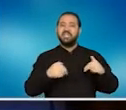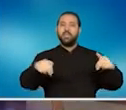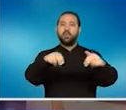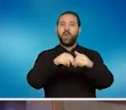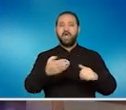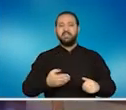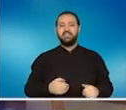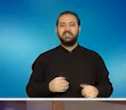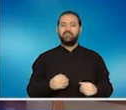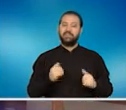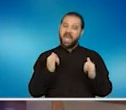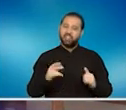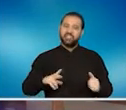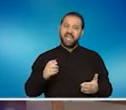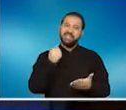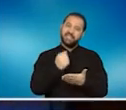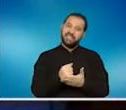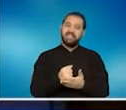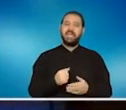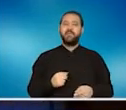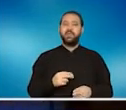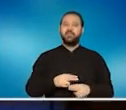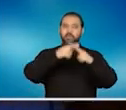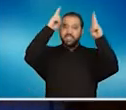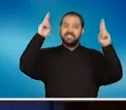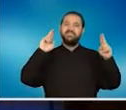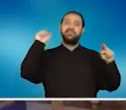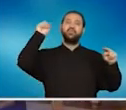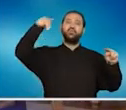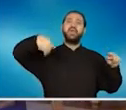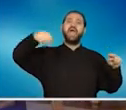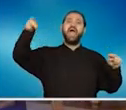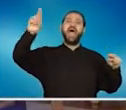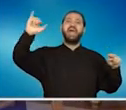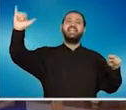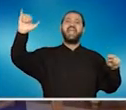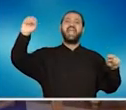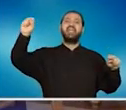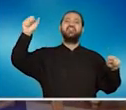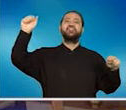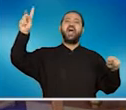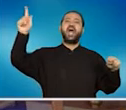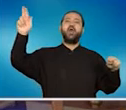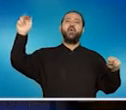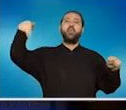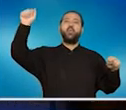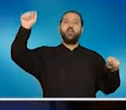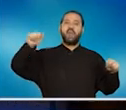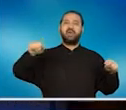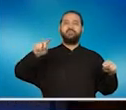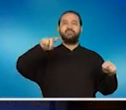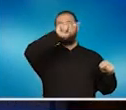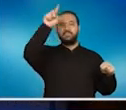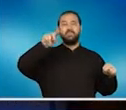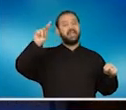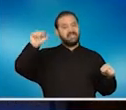alții. Acesta este testamentul Sfântului Andrei Șaguna. Un testament scurt, dar extrem de cuprinzător. Toată viața